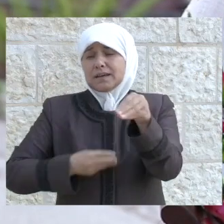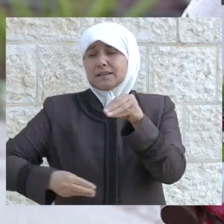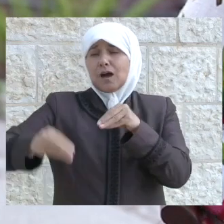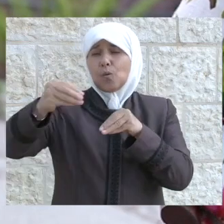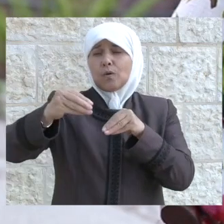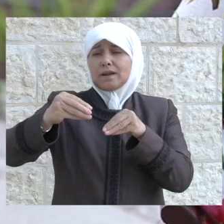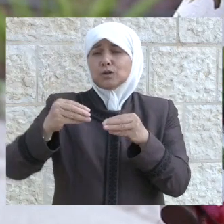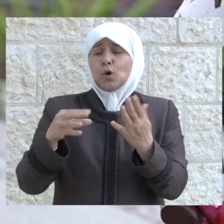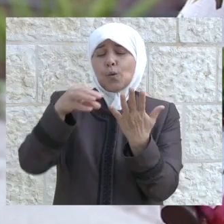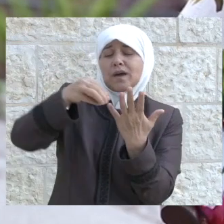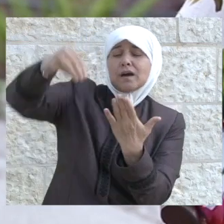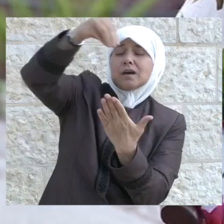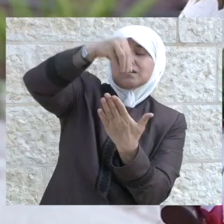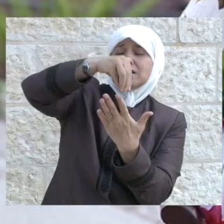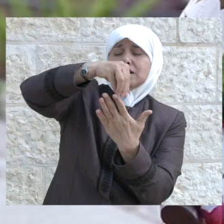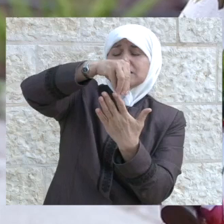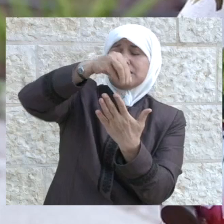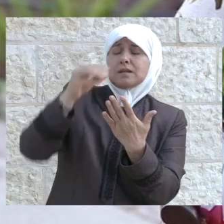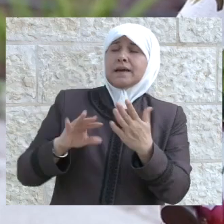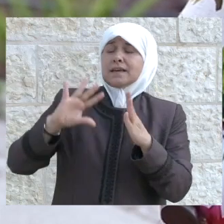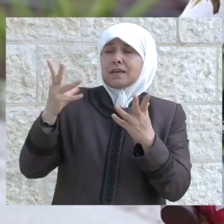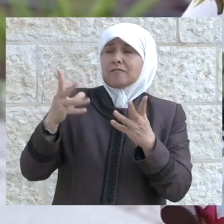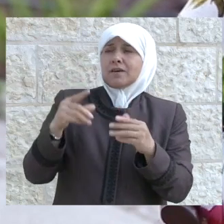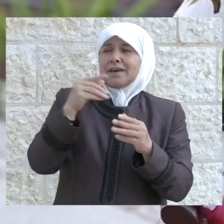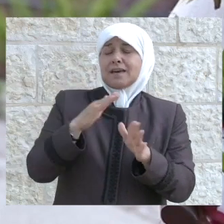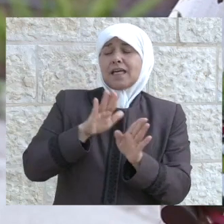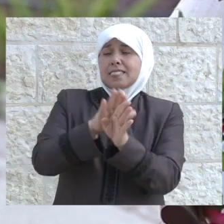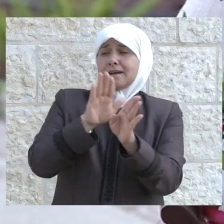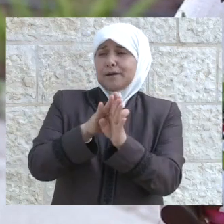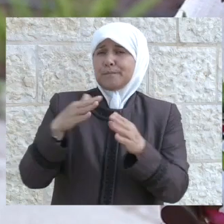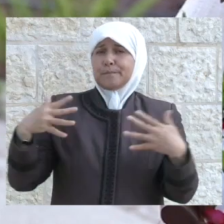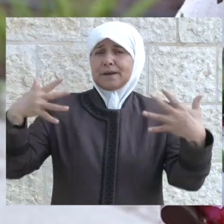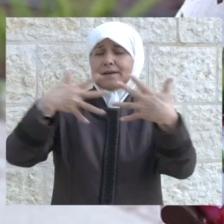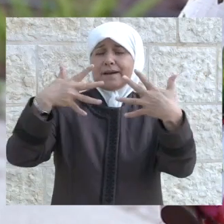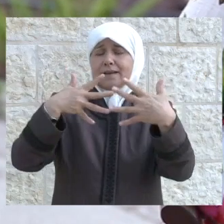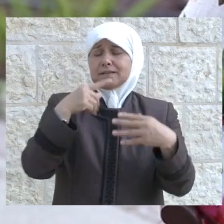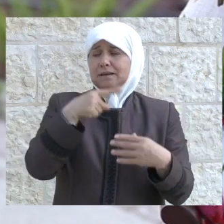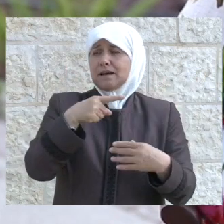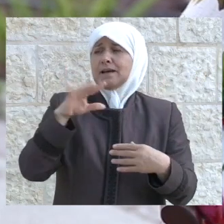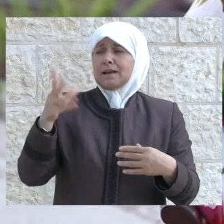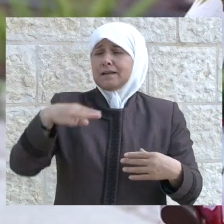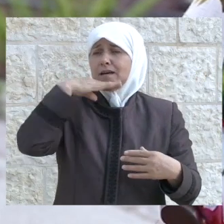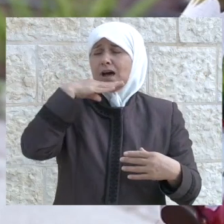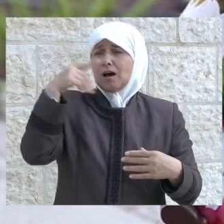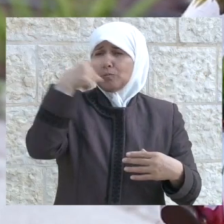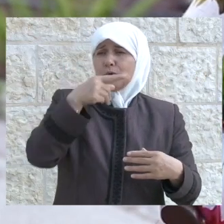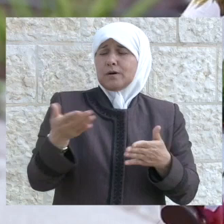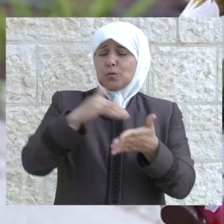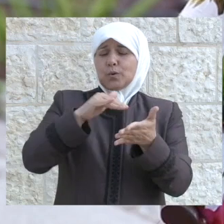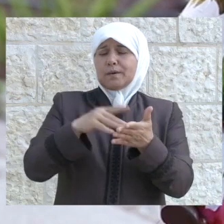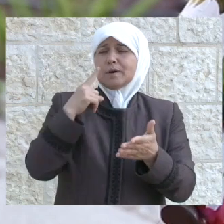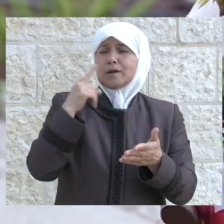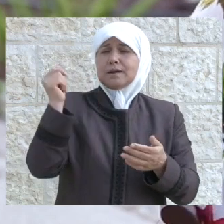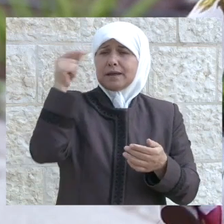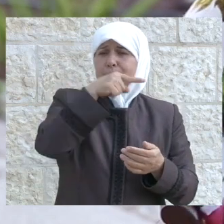تخطيته بدعم كبير من أبوي وإمي، إخوتي، بأهلي. كانوا هم الداعم